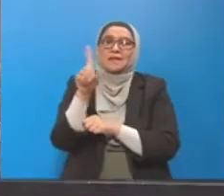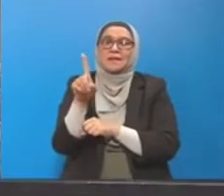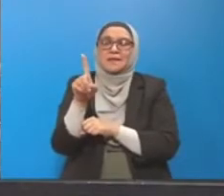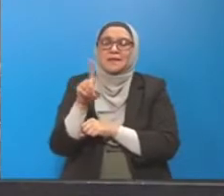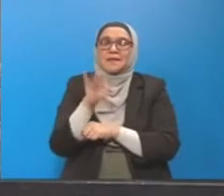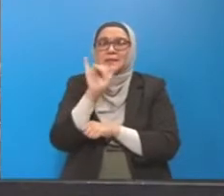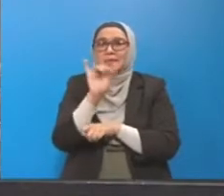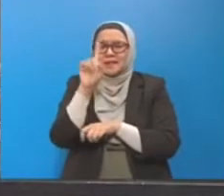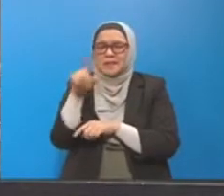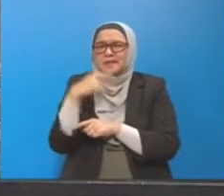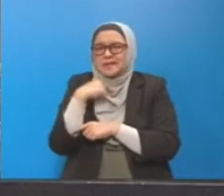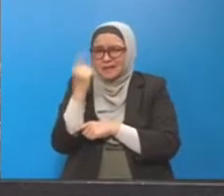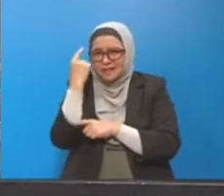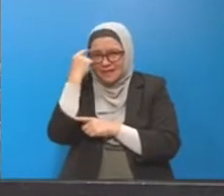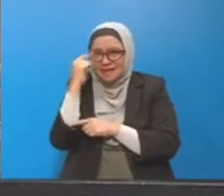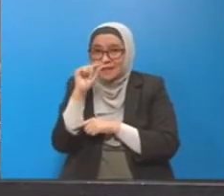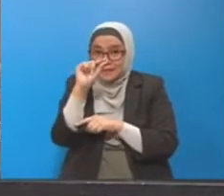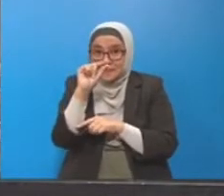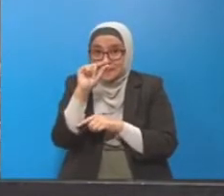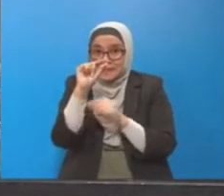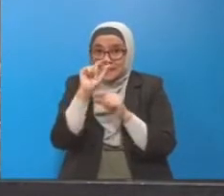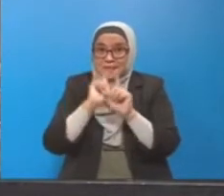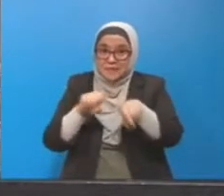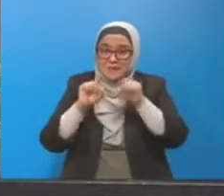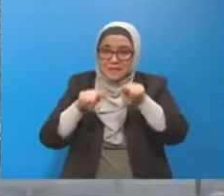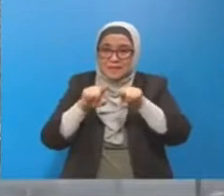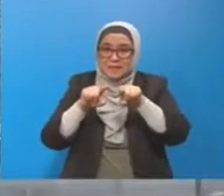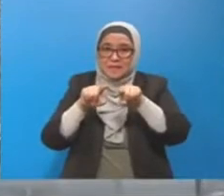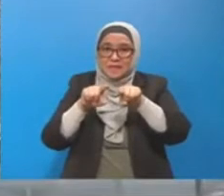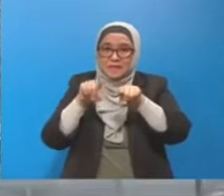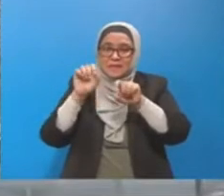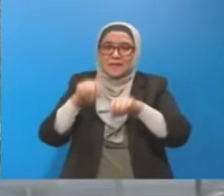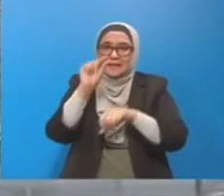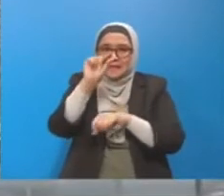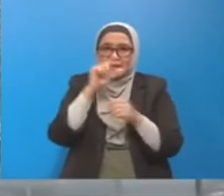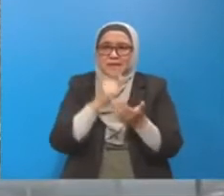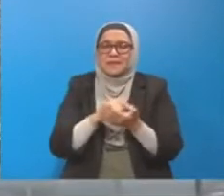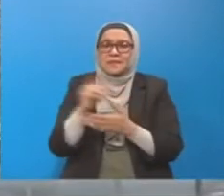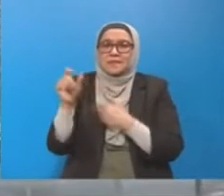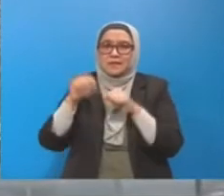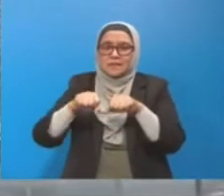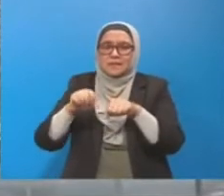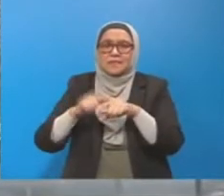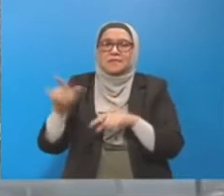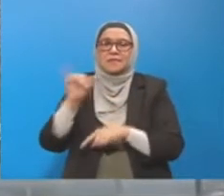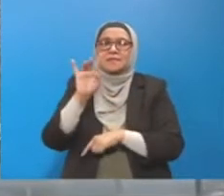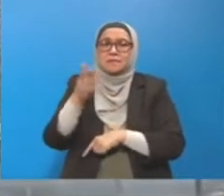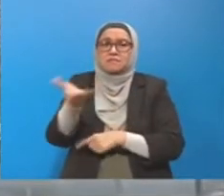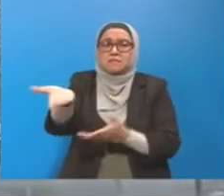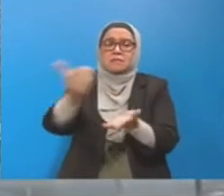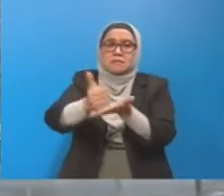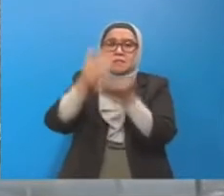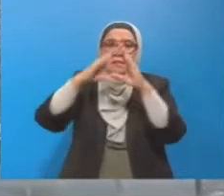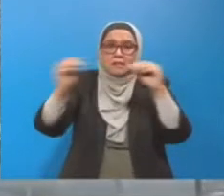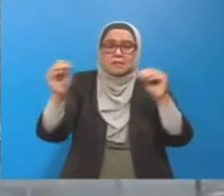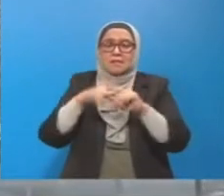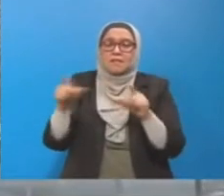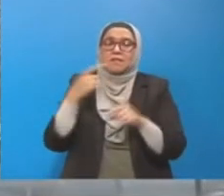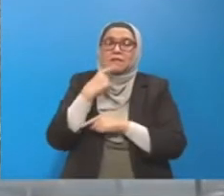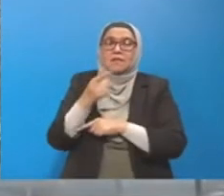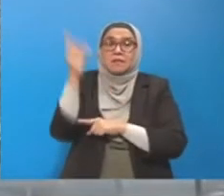jawabannya ada Ski aja teruskanlah lebih jawabannya kerajaan juga melanjutkan penjana kerja pekaso